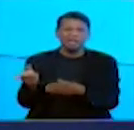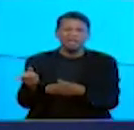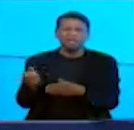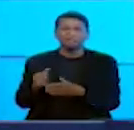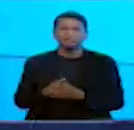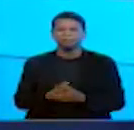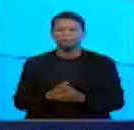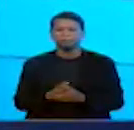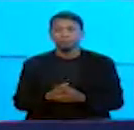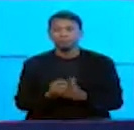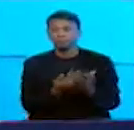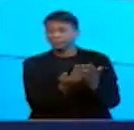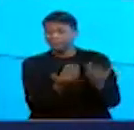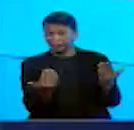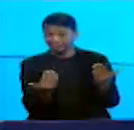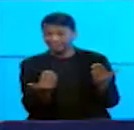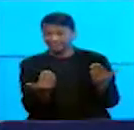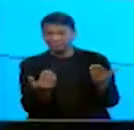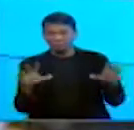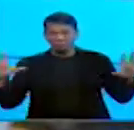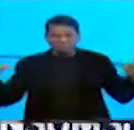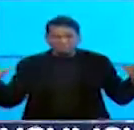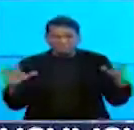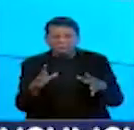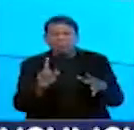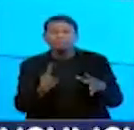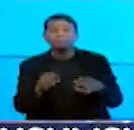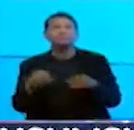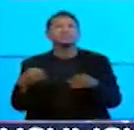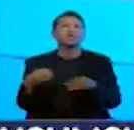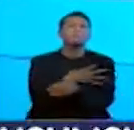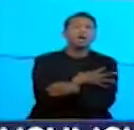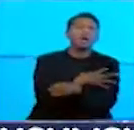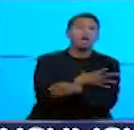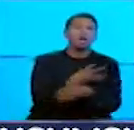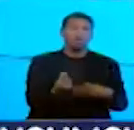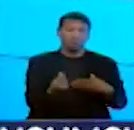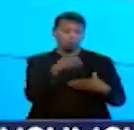Penurunan daya konsumsi warga akibat kenaikan harga berdampak pada penurunan omset para pedagang.